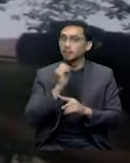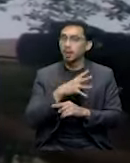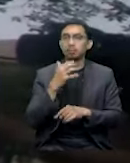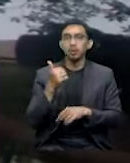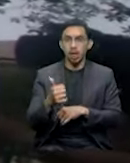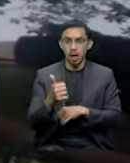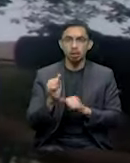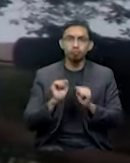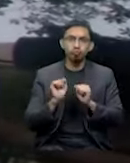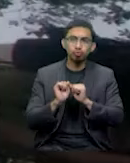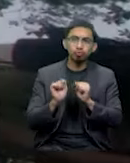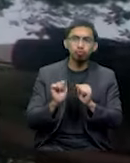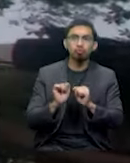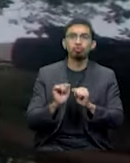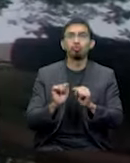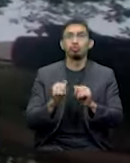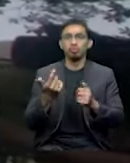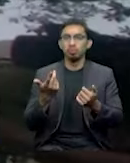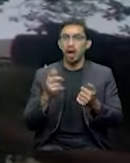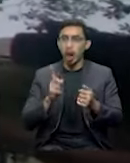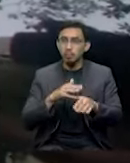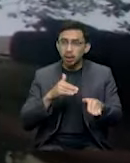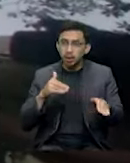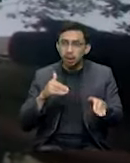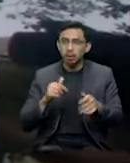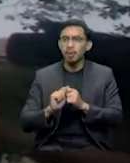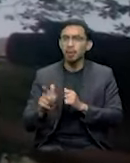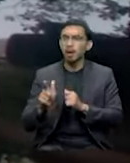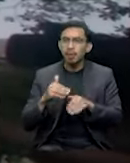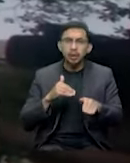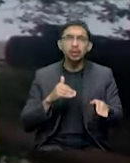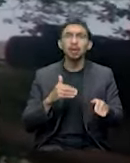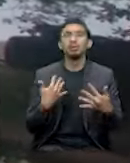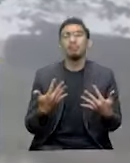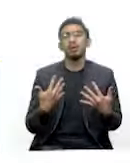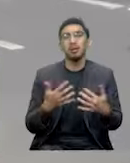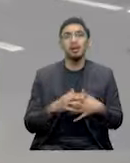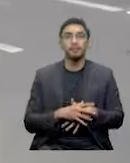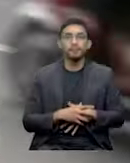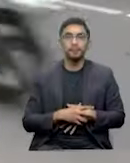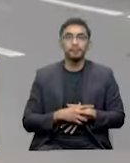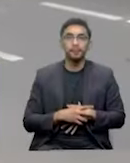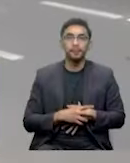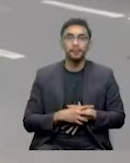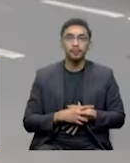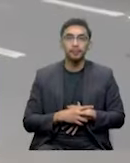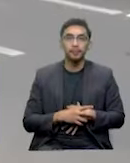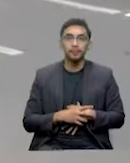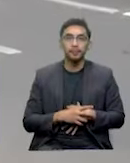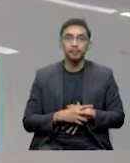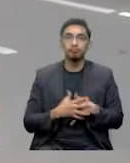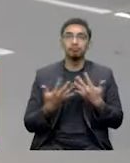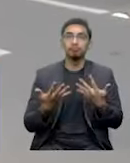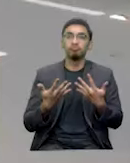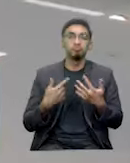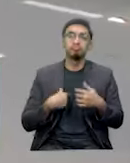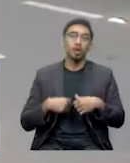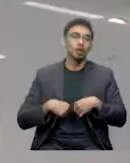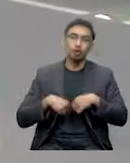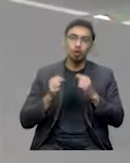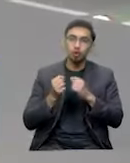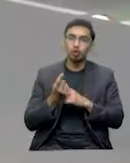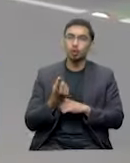waktu, kalau masih macet, kita bayar aja masih macet. Bagaimana gitu. Ya nggak setuju karena paling biaya makin